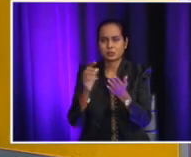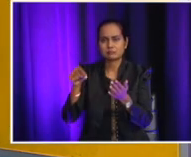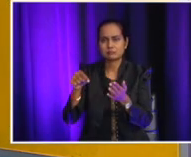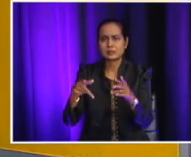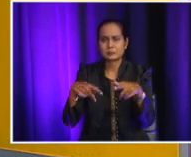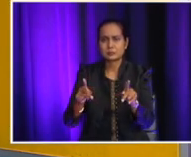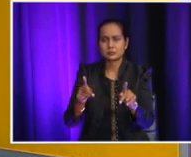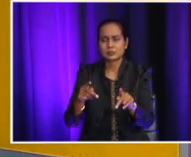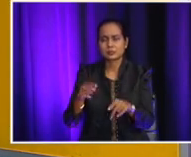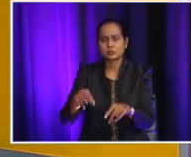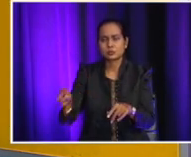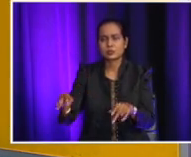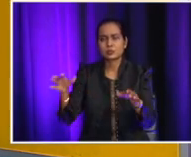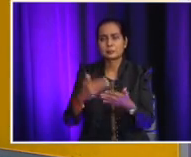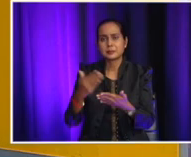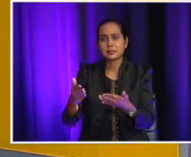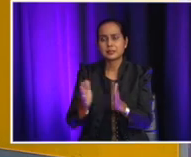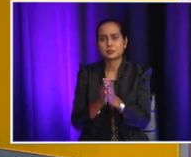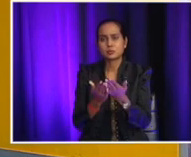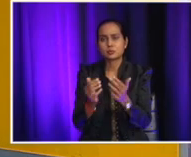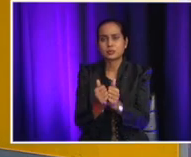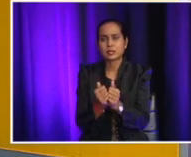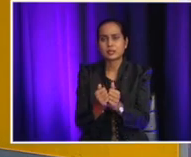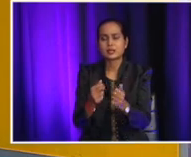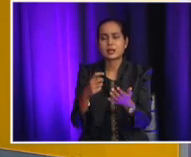buku dengan harga yang rendah